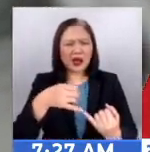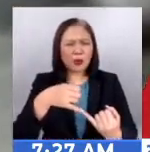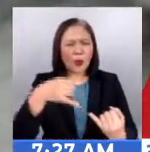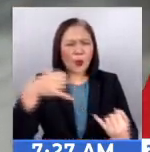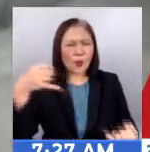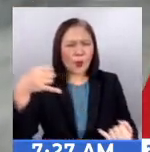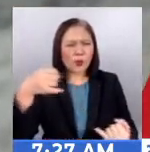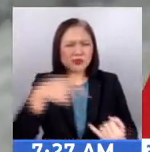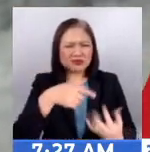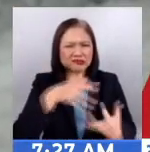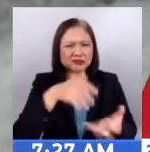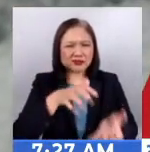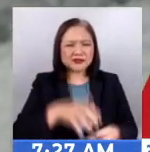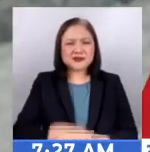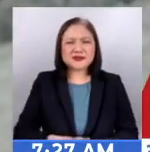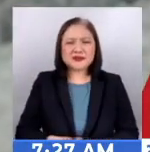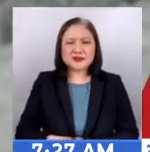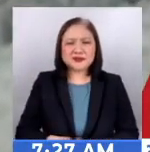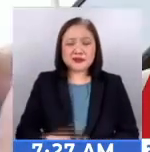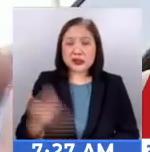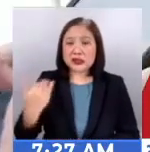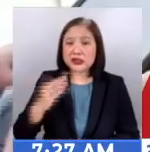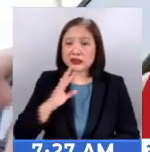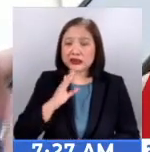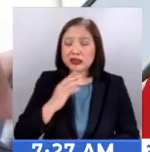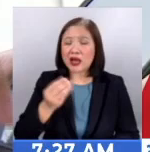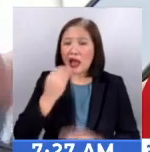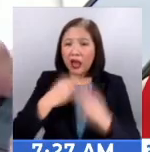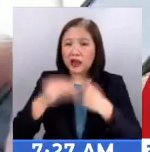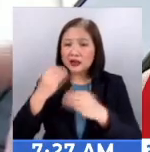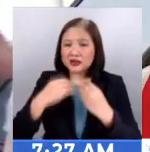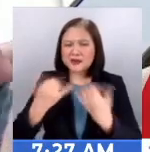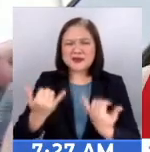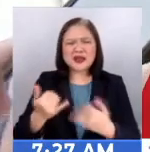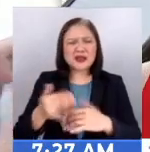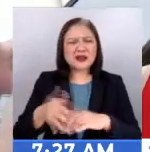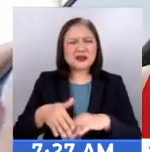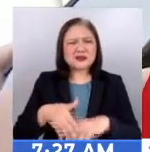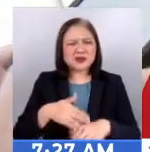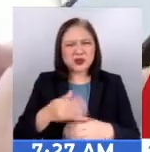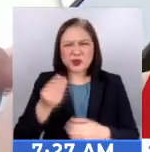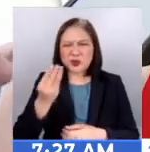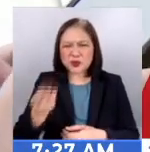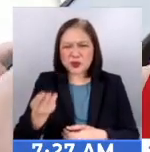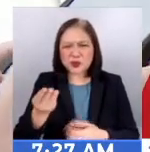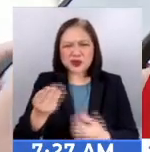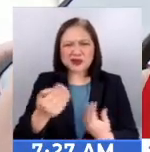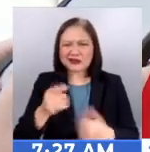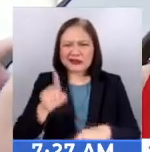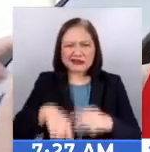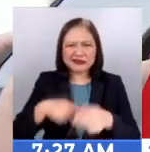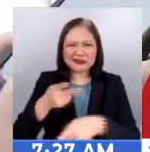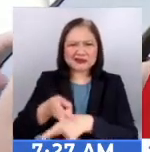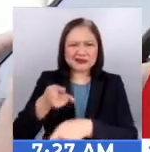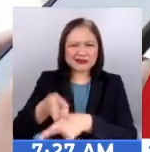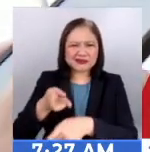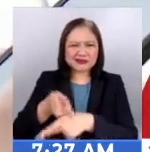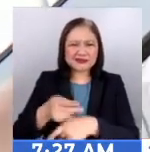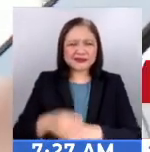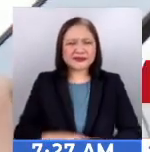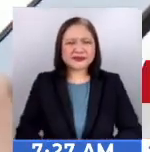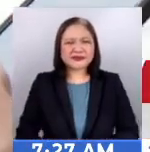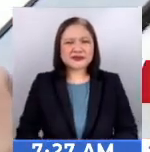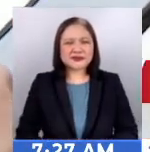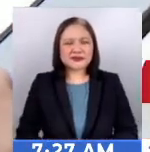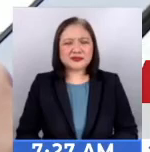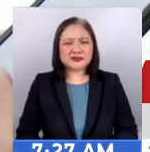Dati napapakain po siya pero ngayon po kasi matumal tapos hindi na rin siya masikaso. Tsaka matanda